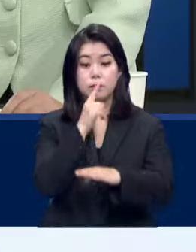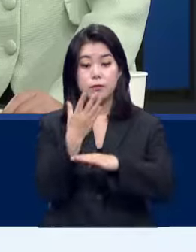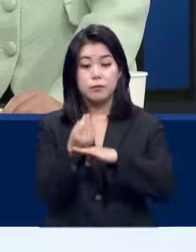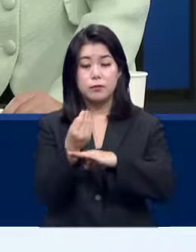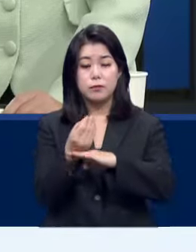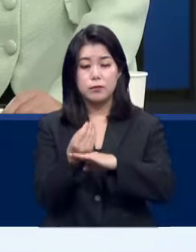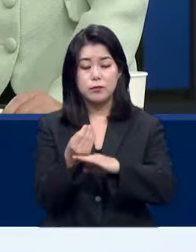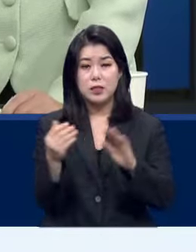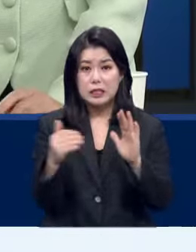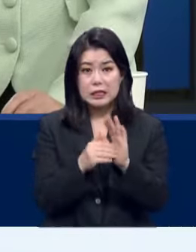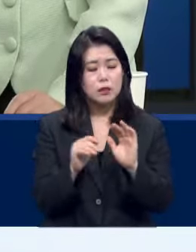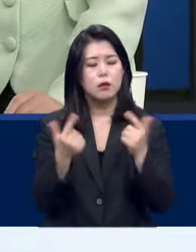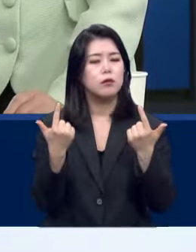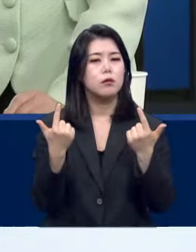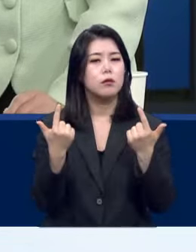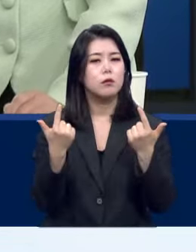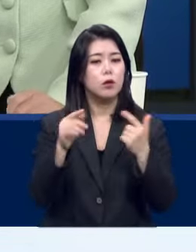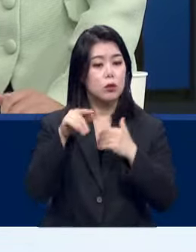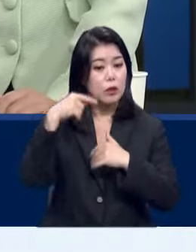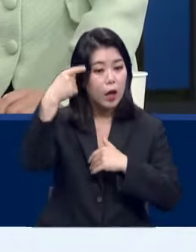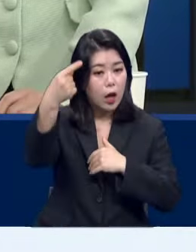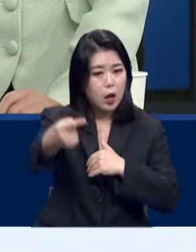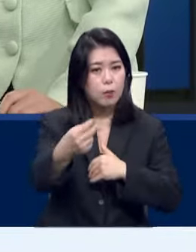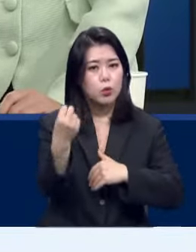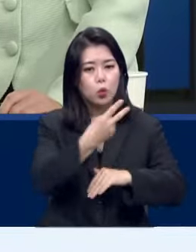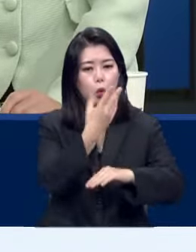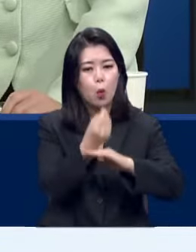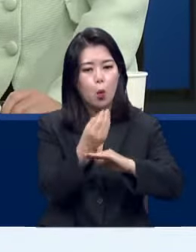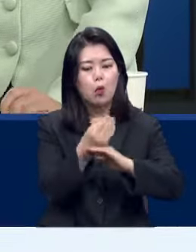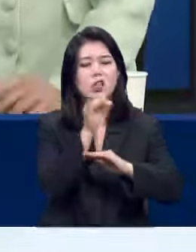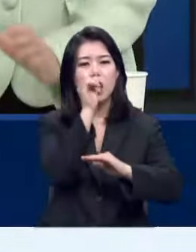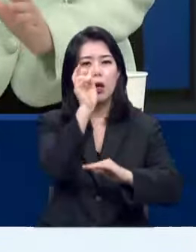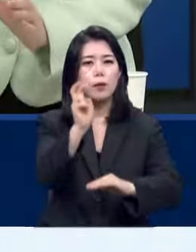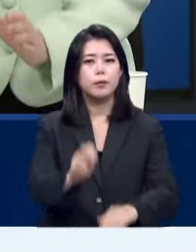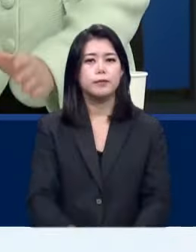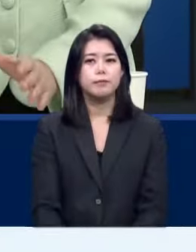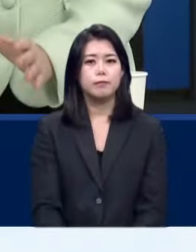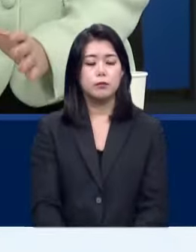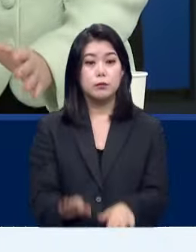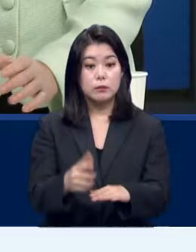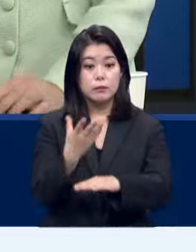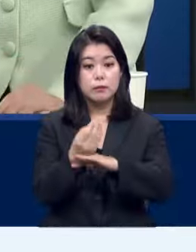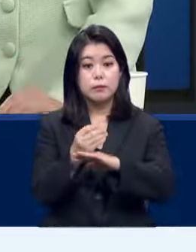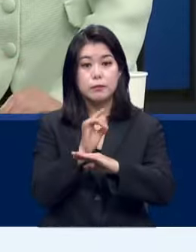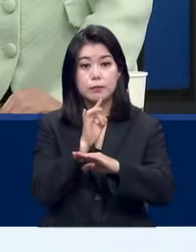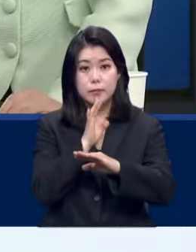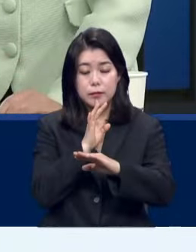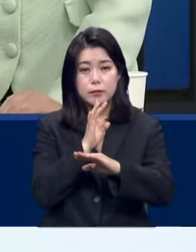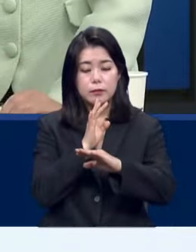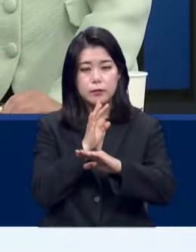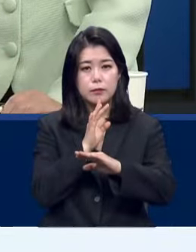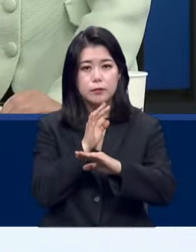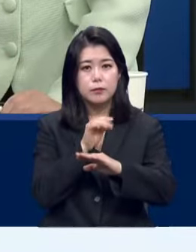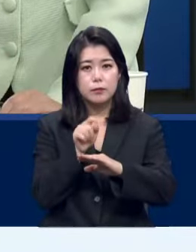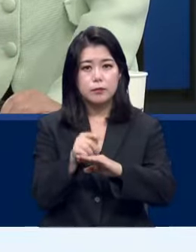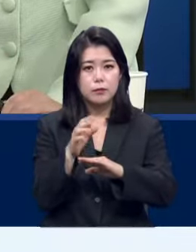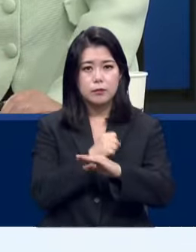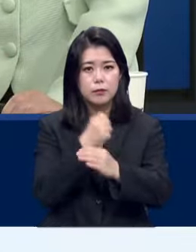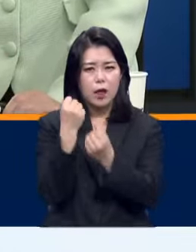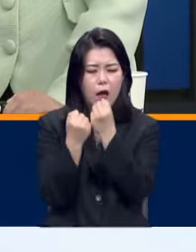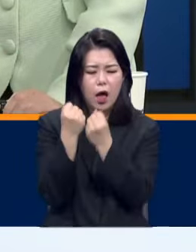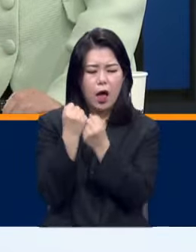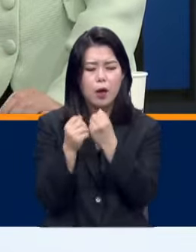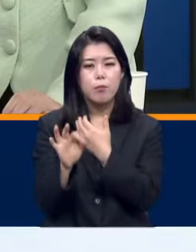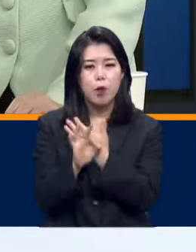전부가 아닐 수 있거든요 그 이후에 녹취가 또 다른 것이 나올 수 있는 것인데 지금 나온 녹취에 집중해서 이것만 가지고 해명을 하다